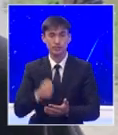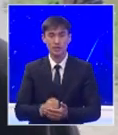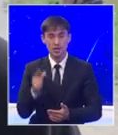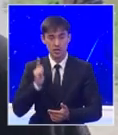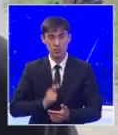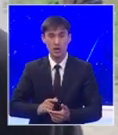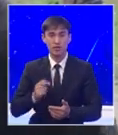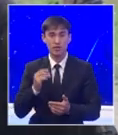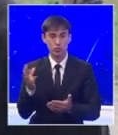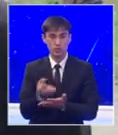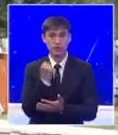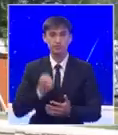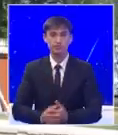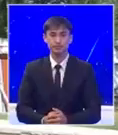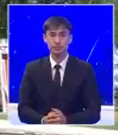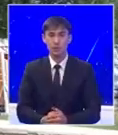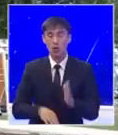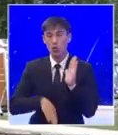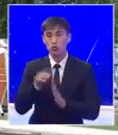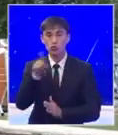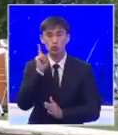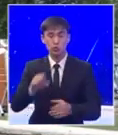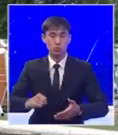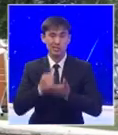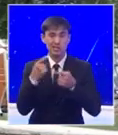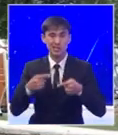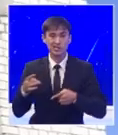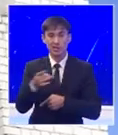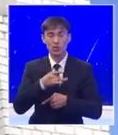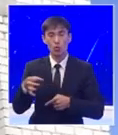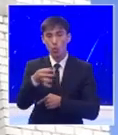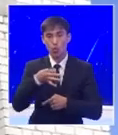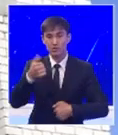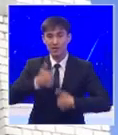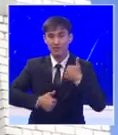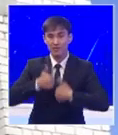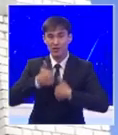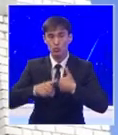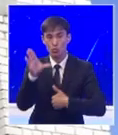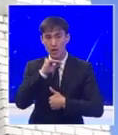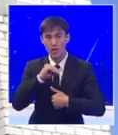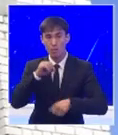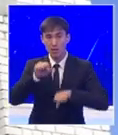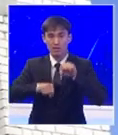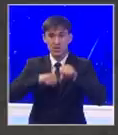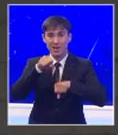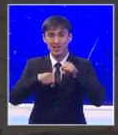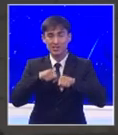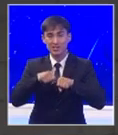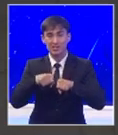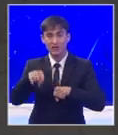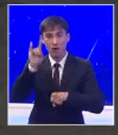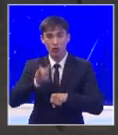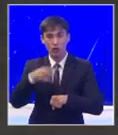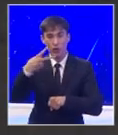терпения, выносливости и удачи. Лучшие юные спасатели из разных районов области соревновались в умении подниматься по штурмовой лестнице в окно